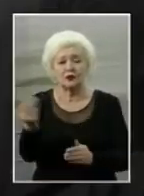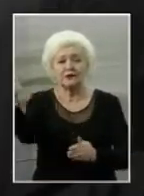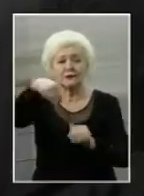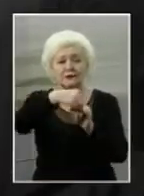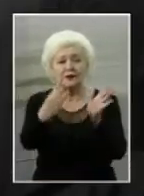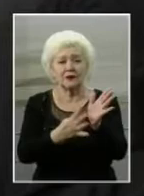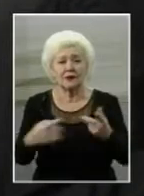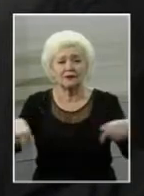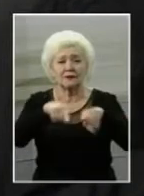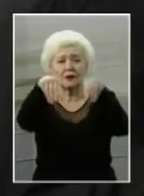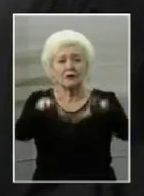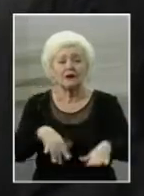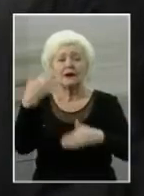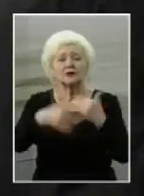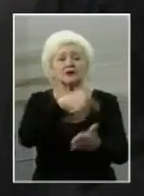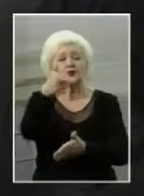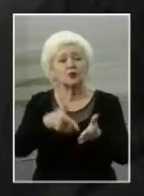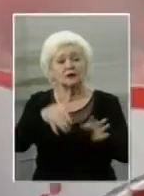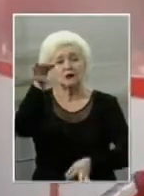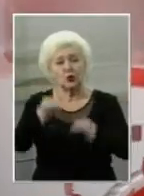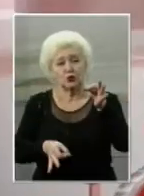2019-го. Таке рішення Херсонського міського суду.